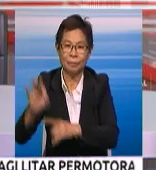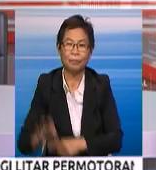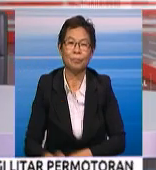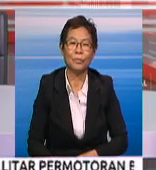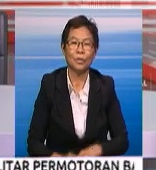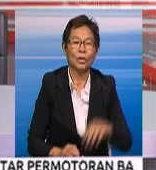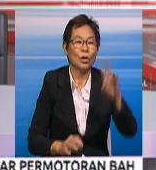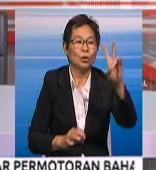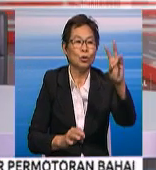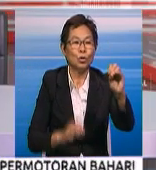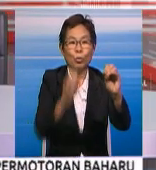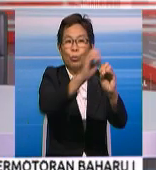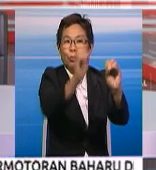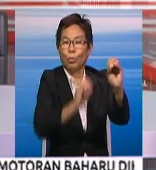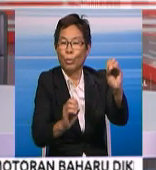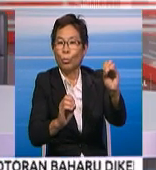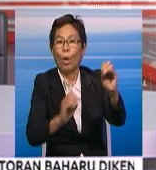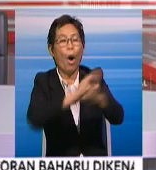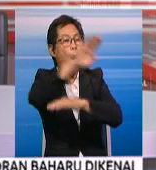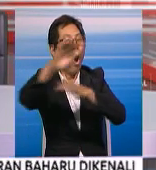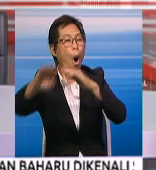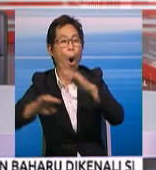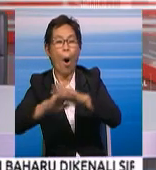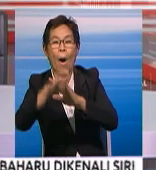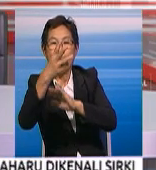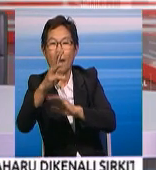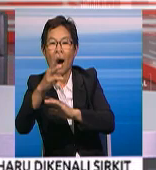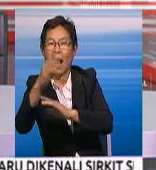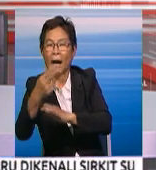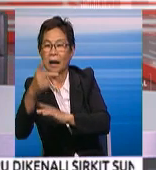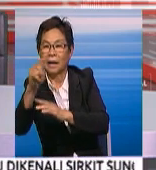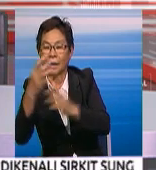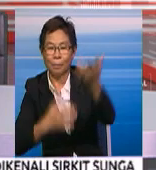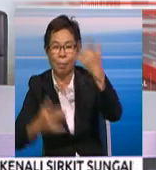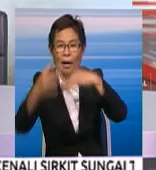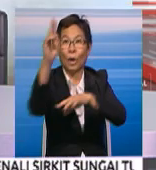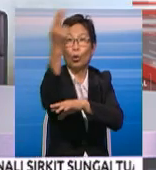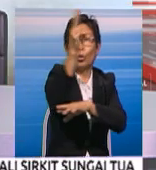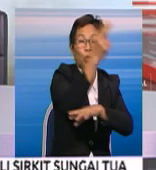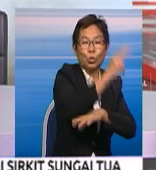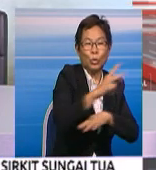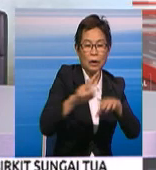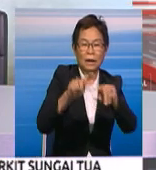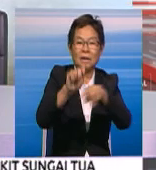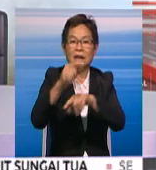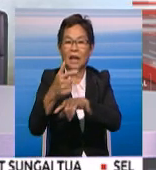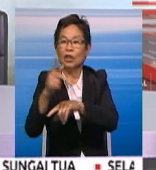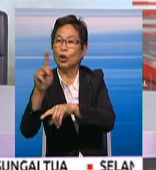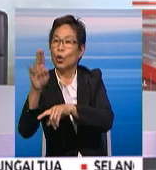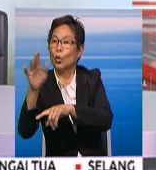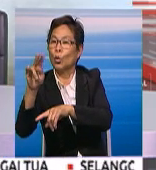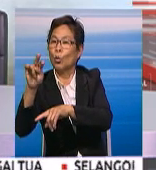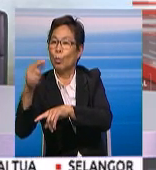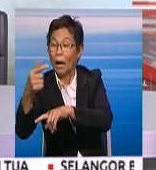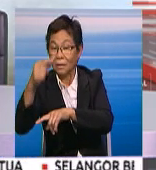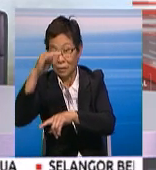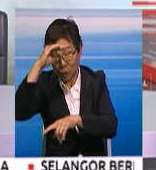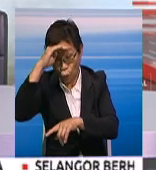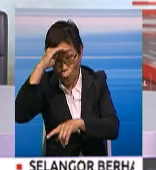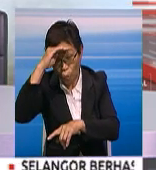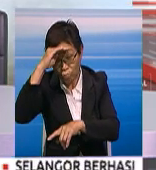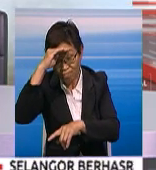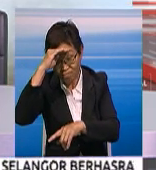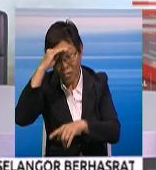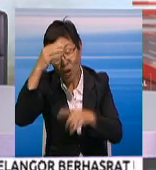Saudara, 70% daripada keseluruhan 16 hektar kebakaran hutan di Jalan Tanjung Kupang, Kampung Pekanjang, Gelang Patah,